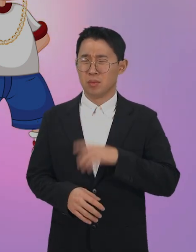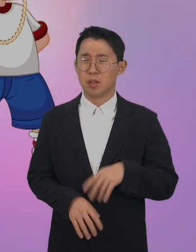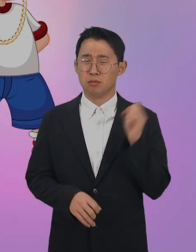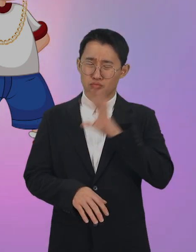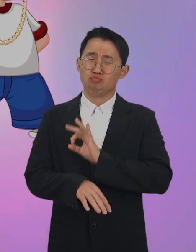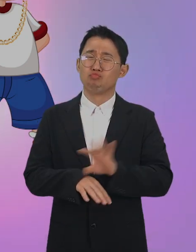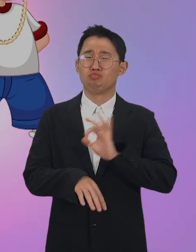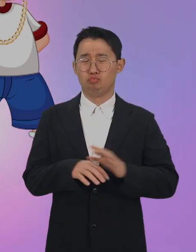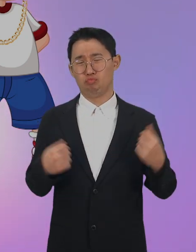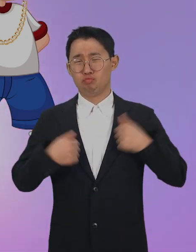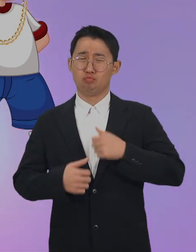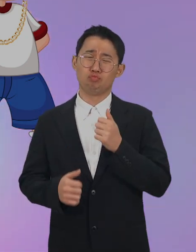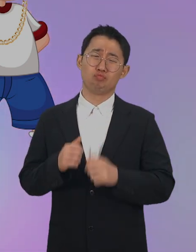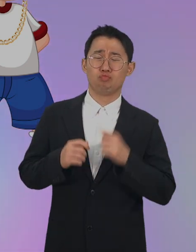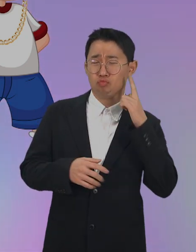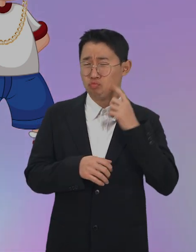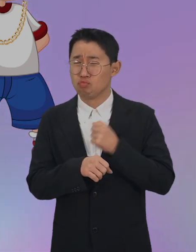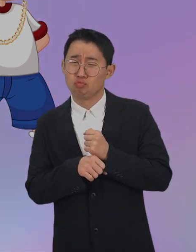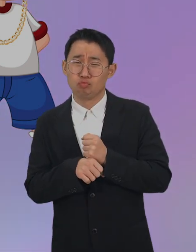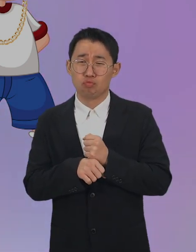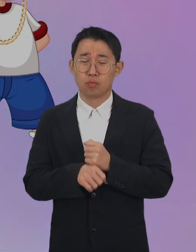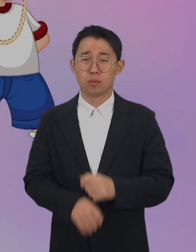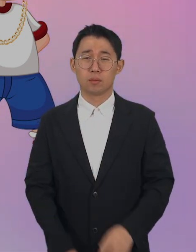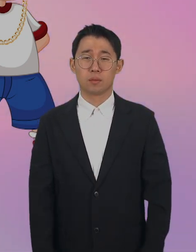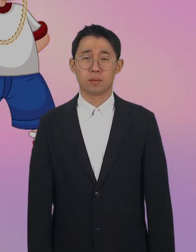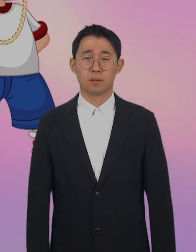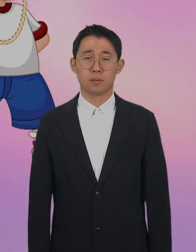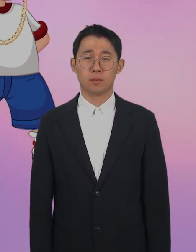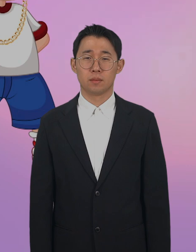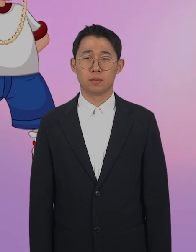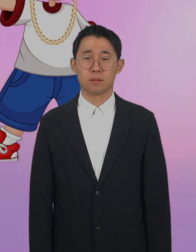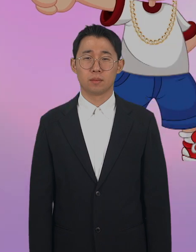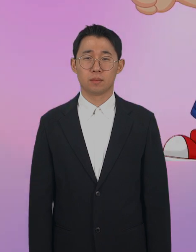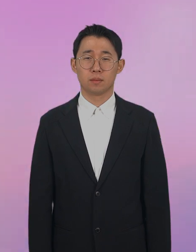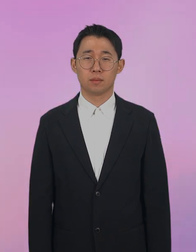있으니 최대한 편한 복장으로 실험한다.